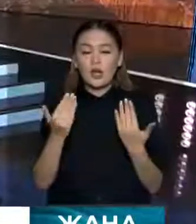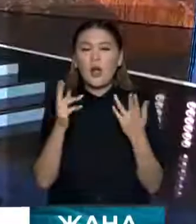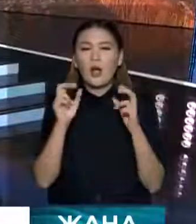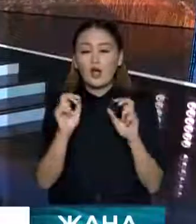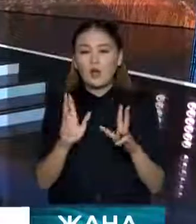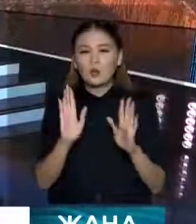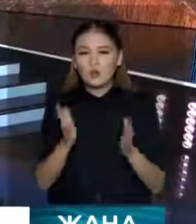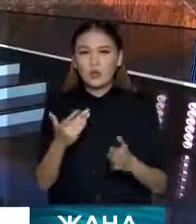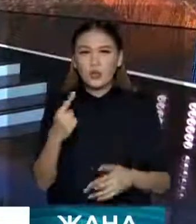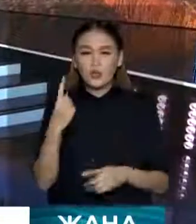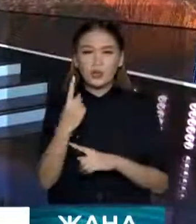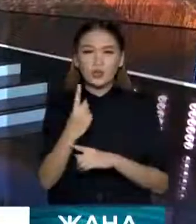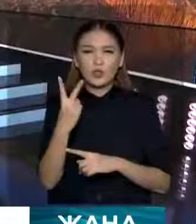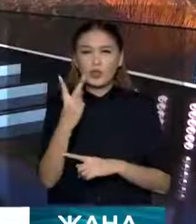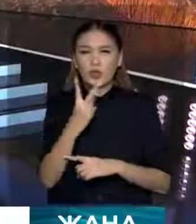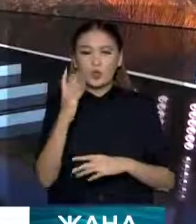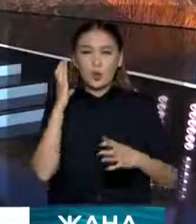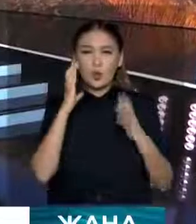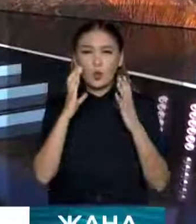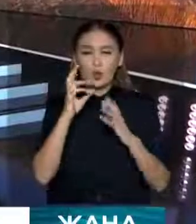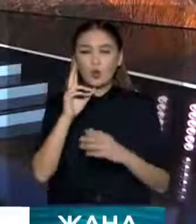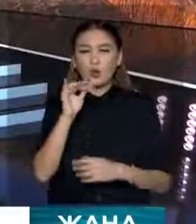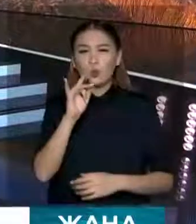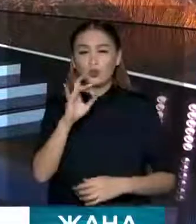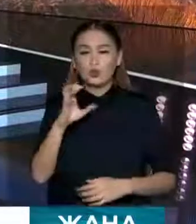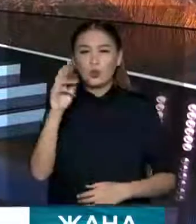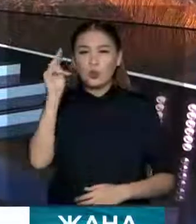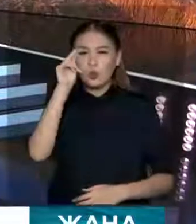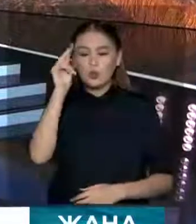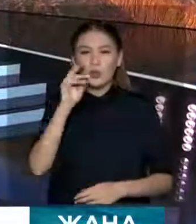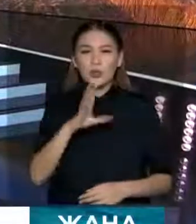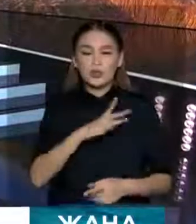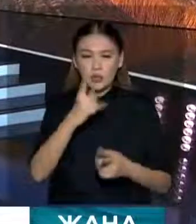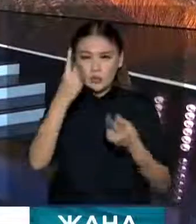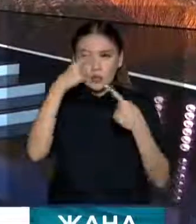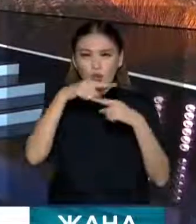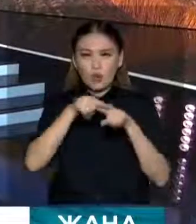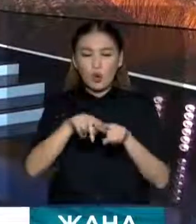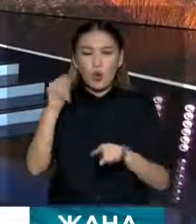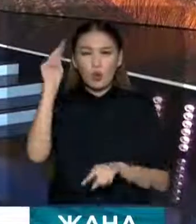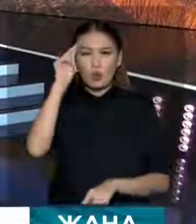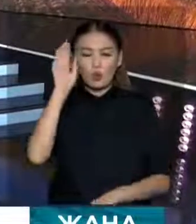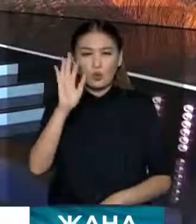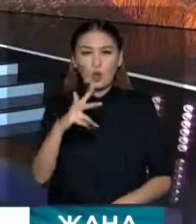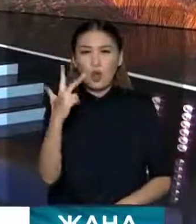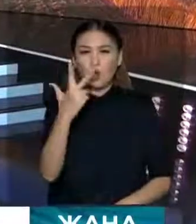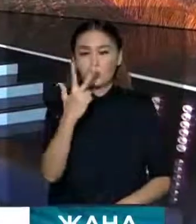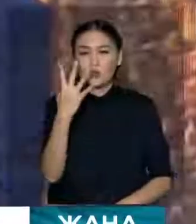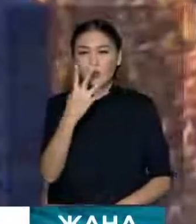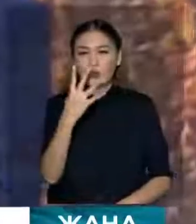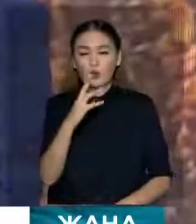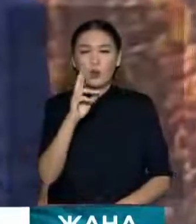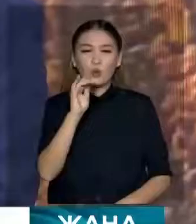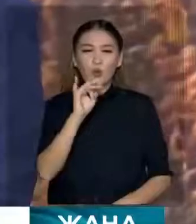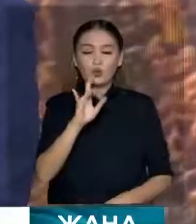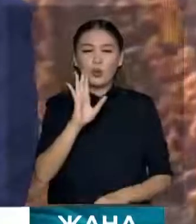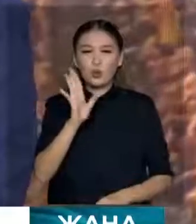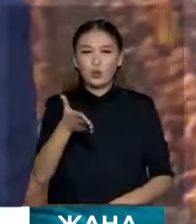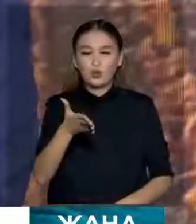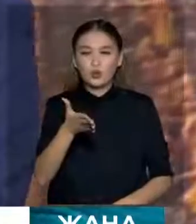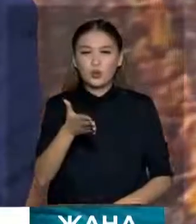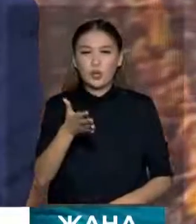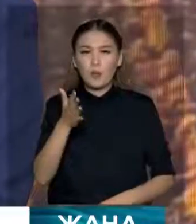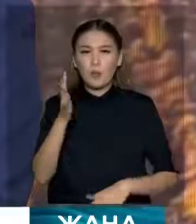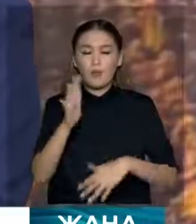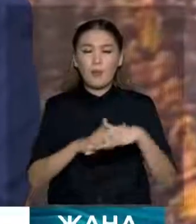біз? Бірінші, екінші курста студенттер теория білімін алады. Үшінші, төртінші, бесінші курстар,